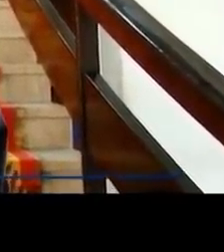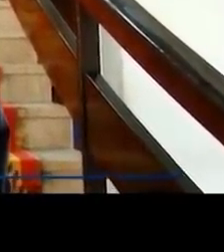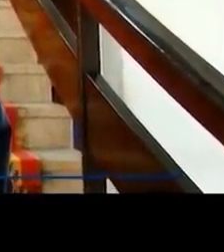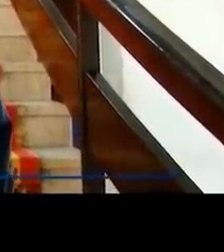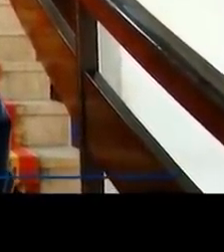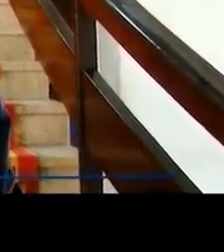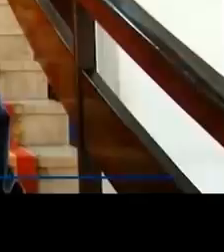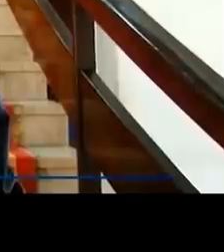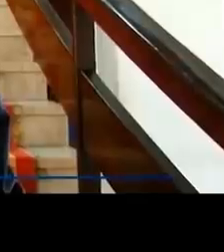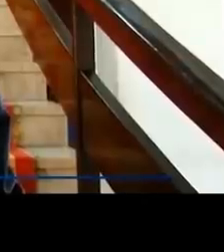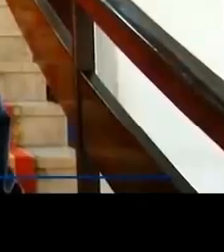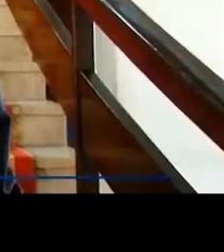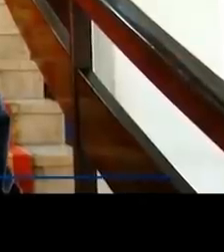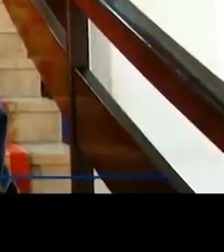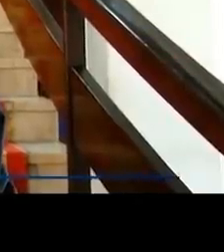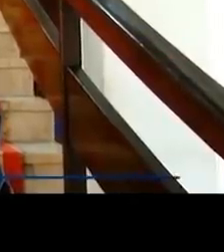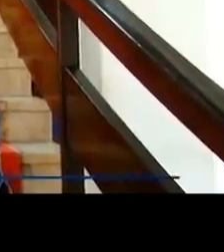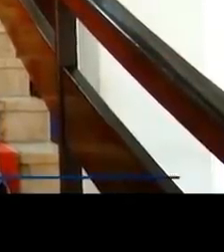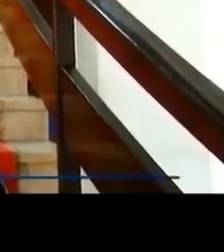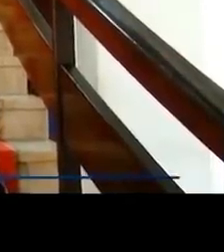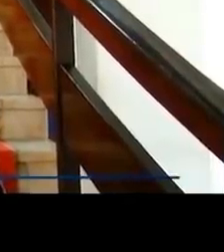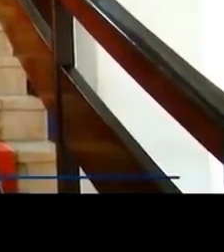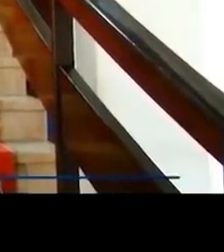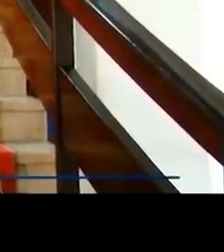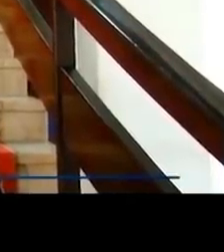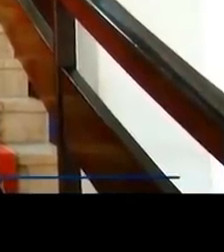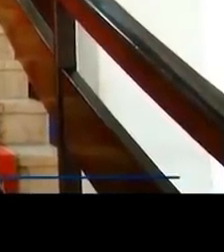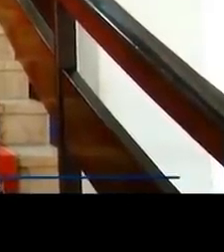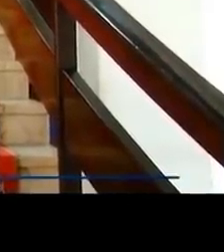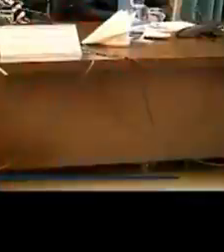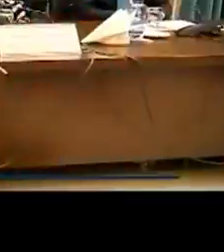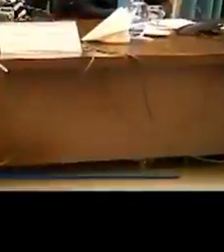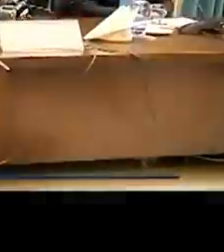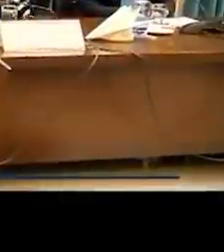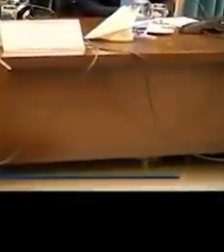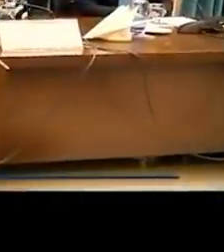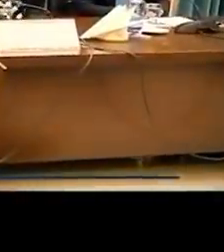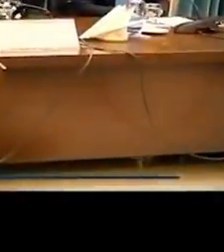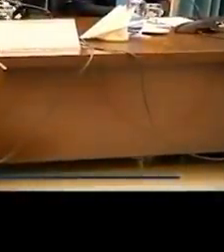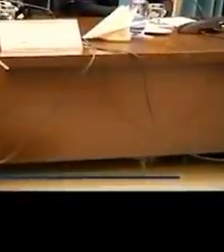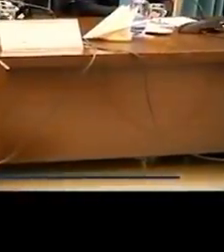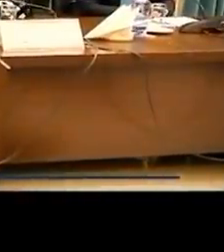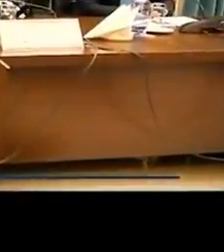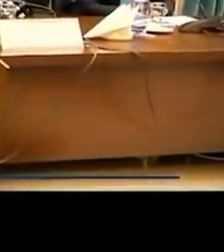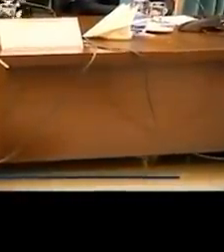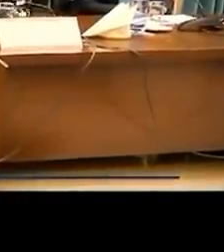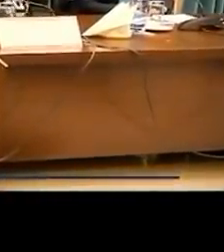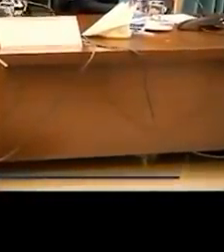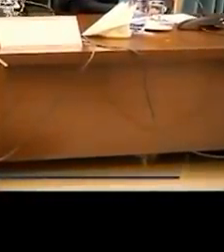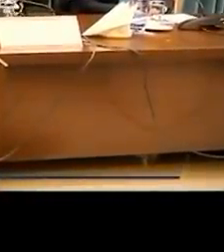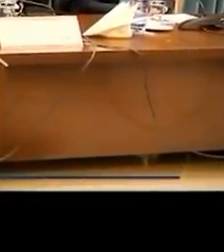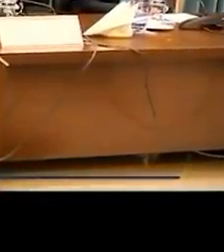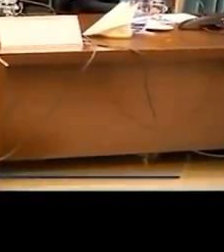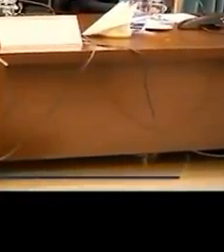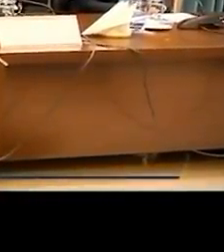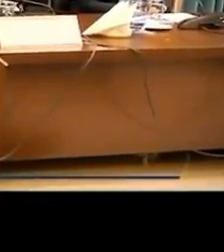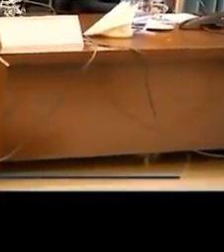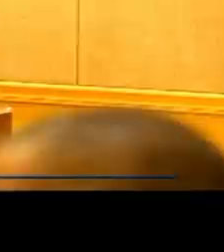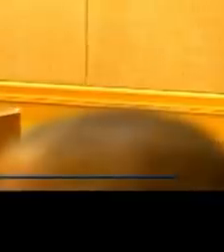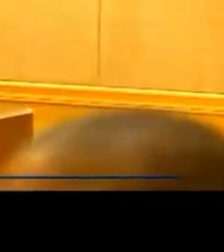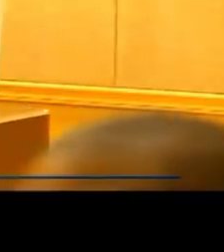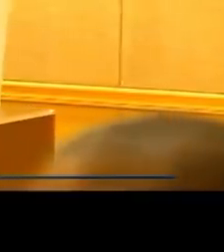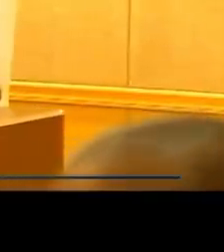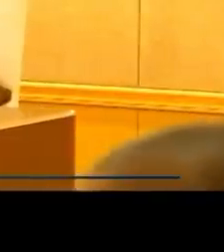africaine. Il a aussi une forte attente vis-à-vis des acteurs, des autres acteurs, les Nations